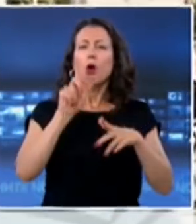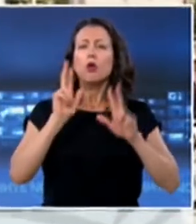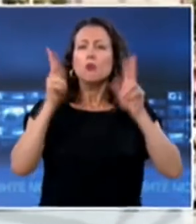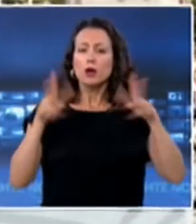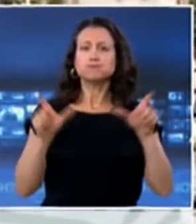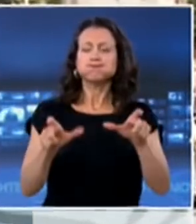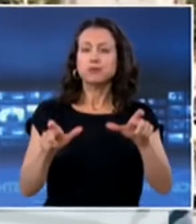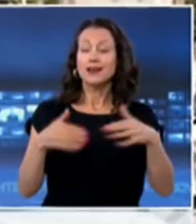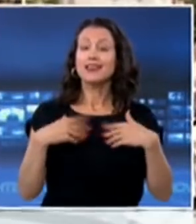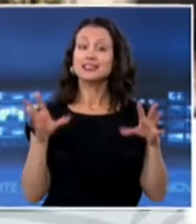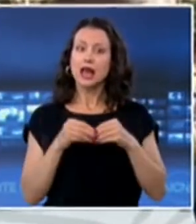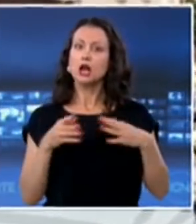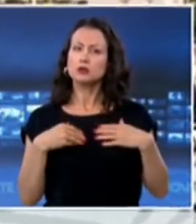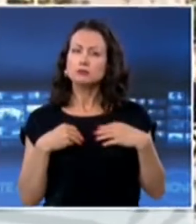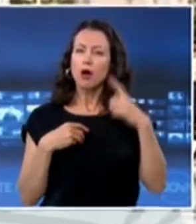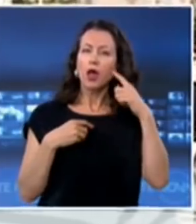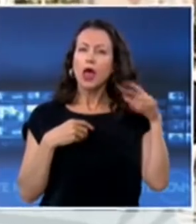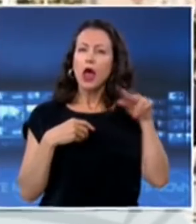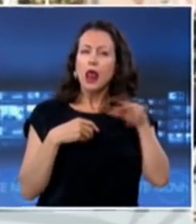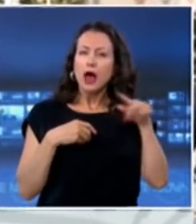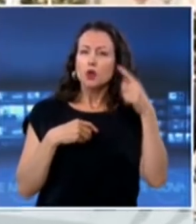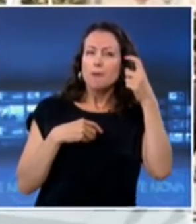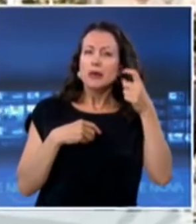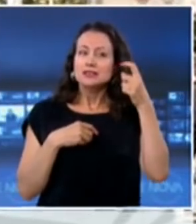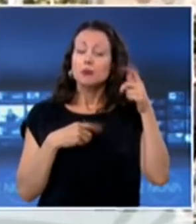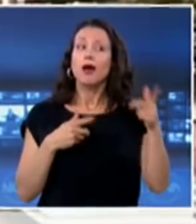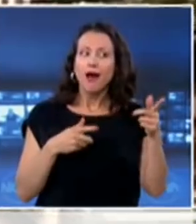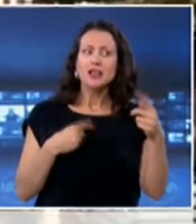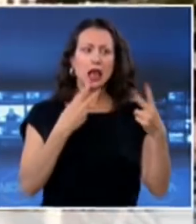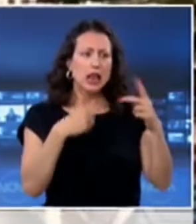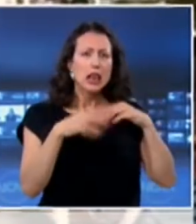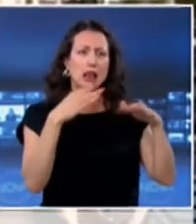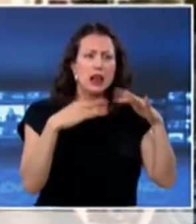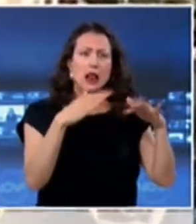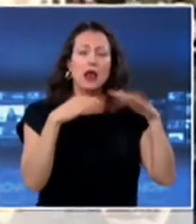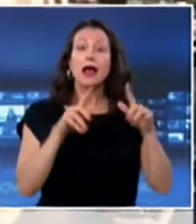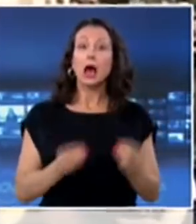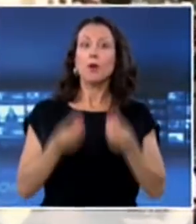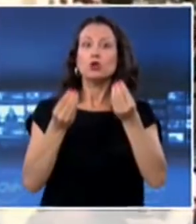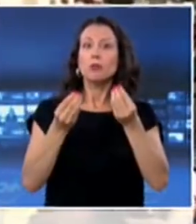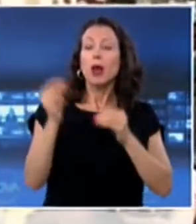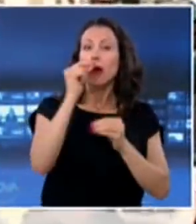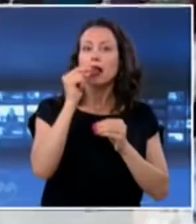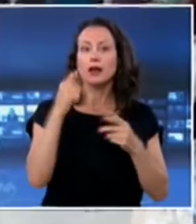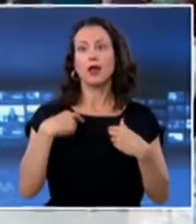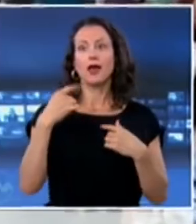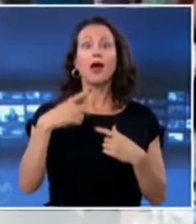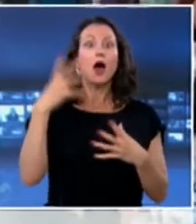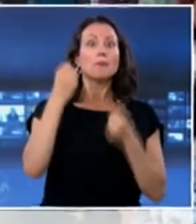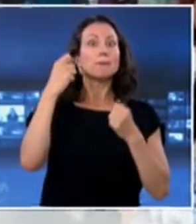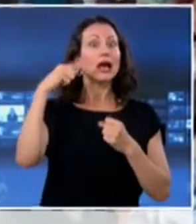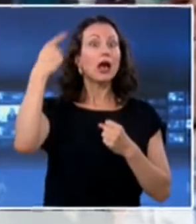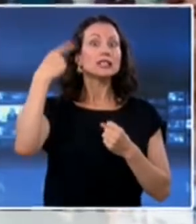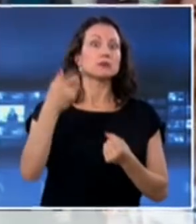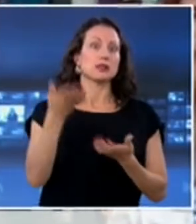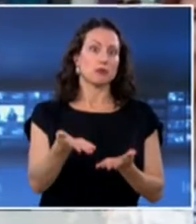съмишленник, обсъждахме различни варианти как може да подобрим нещата в страната към по-добро и измислихме това. Тази вечер какво се очаква да